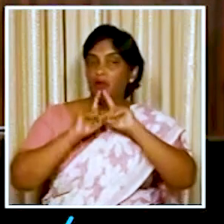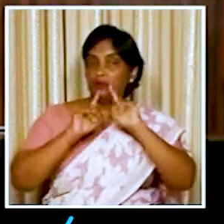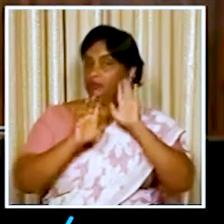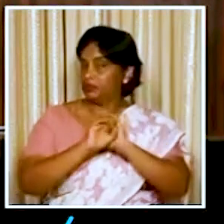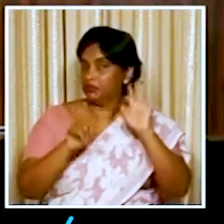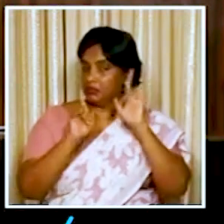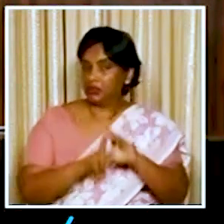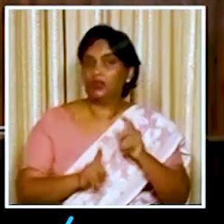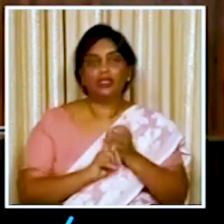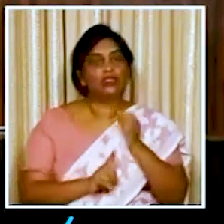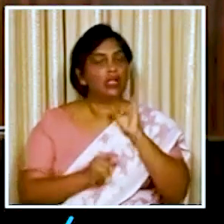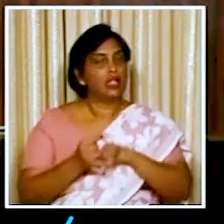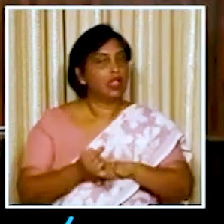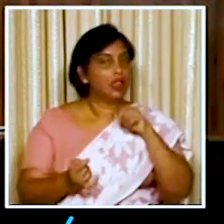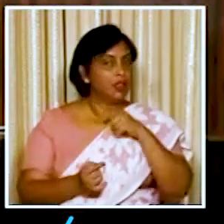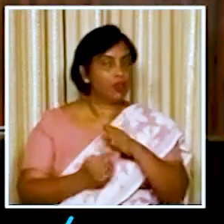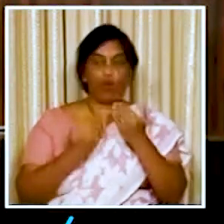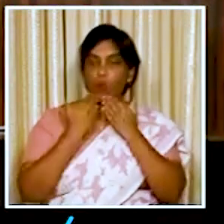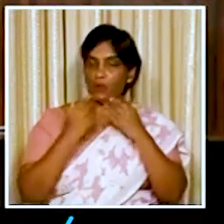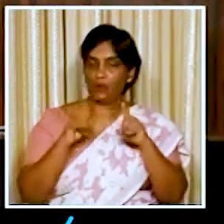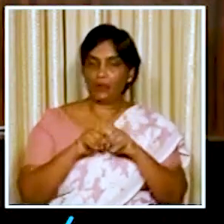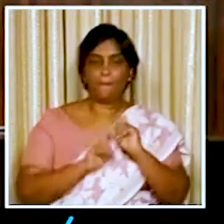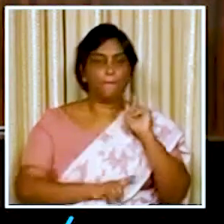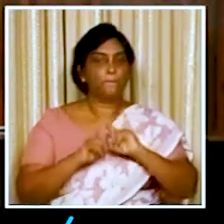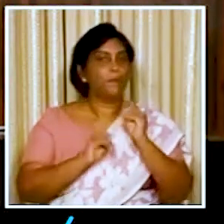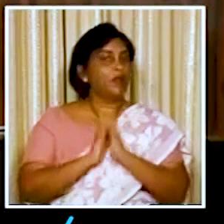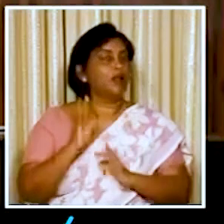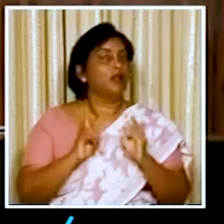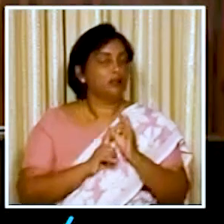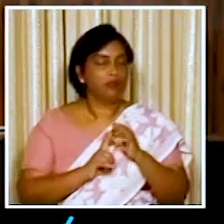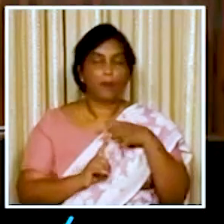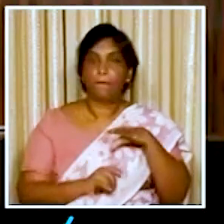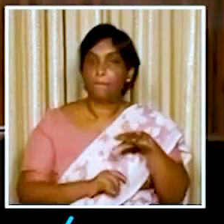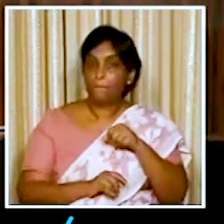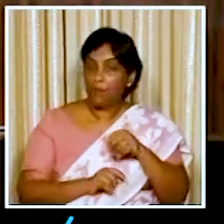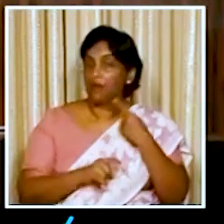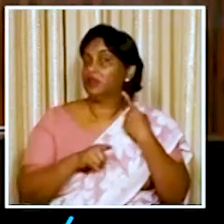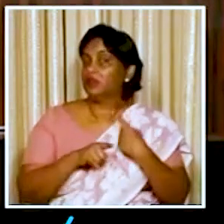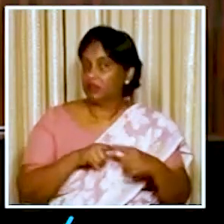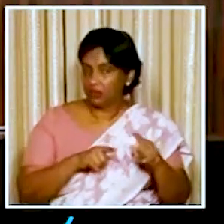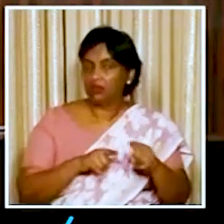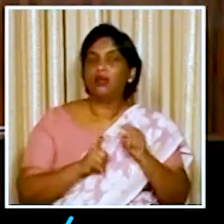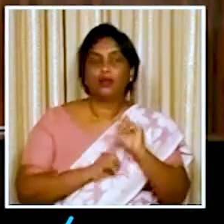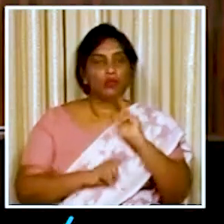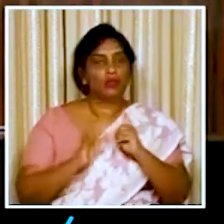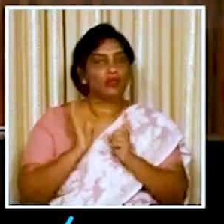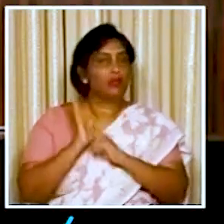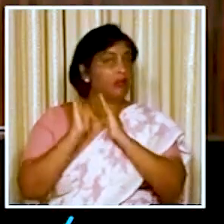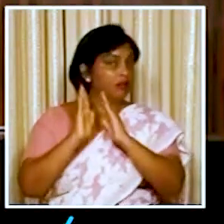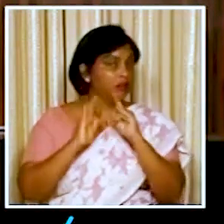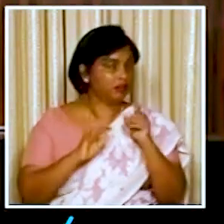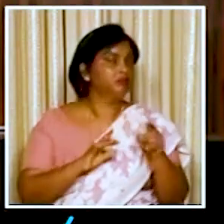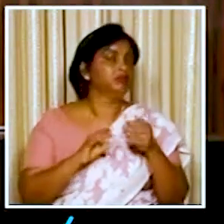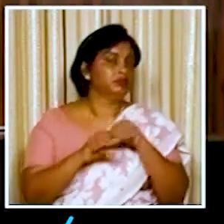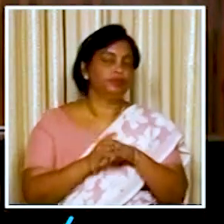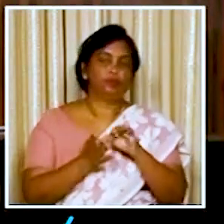ප්‍රකාරව ජනාධිපති ලේකම්වරයාගේ උපදෙස් පරිදි පාර්ලිමේන්තු මන්ත්‍රීවරයන්ගේ පරිශීලනය සඳහා පමණක් පාර්ලිමේන්තු පුස්තකාලයේ